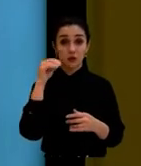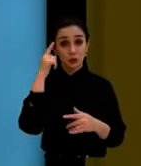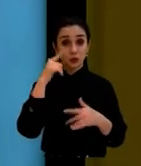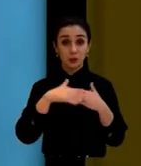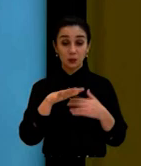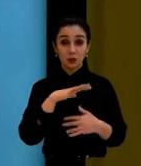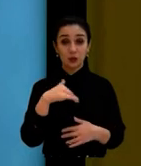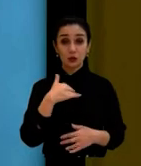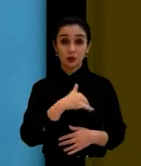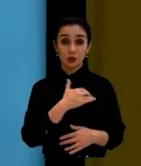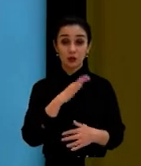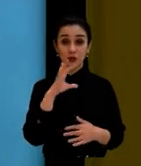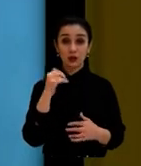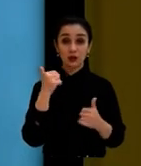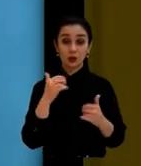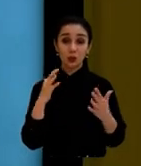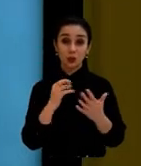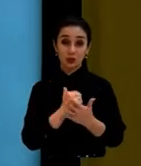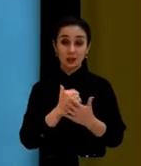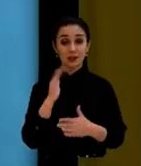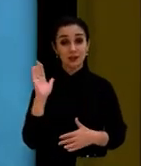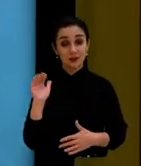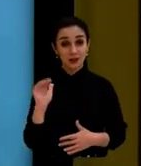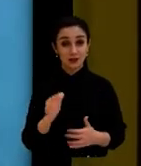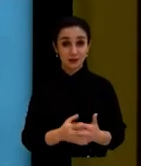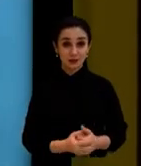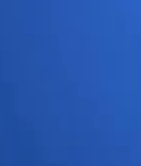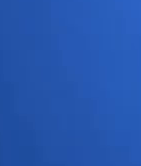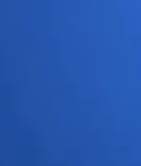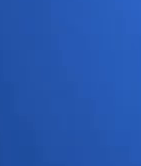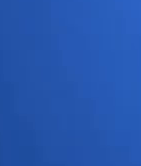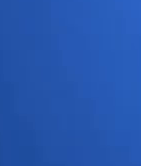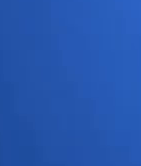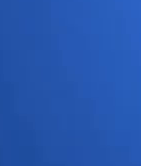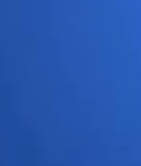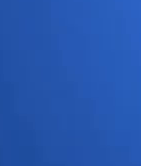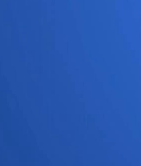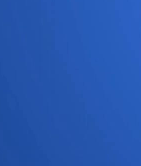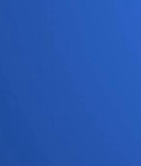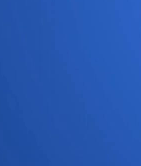Всем желаю самого наилучшего. Удачи! До свидания!